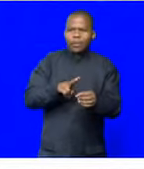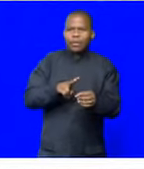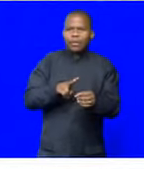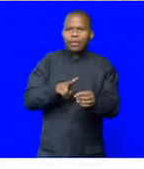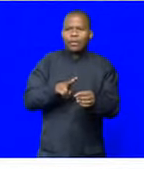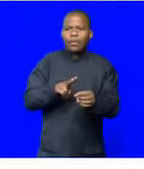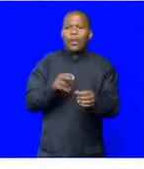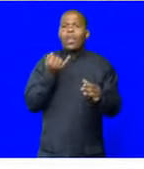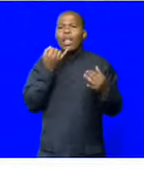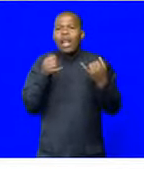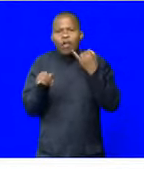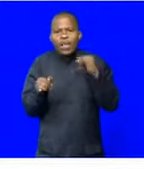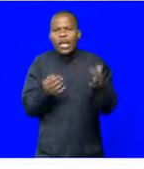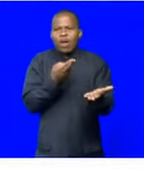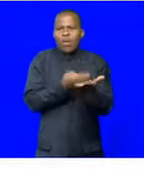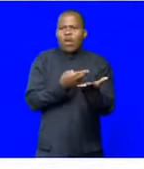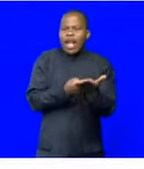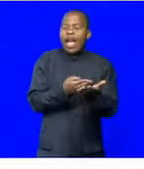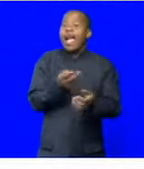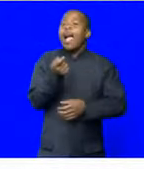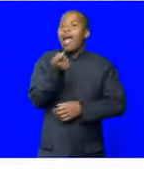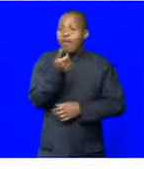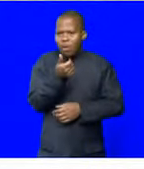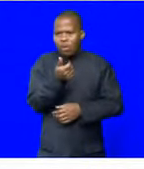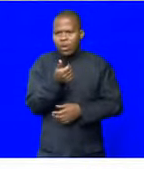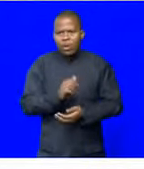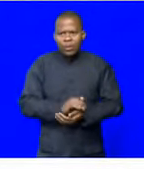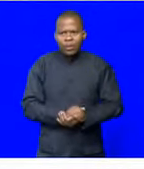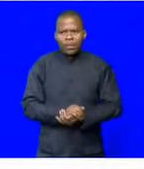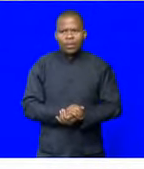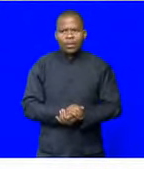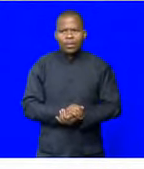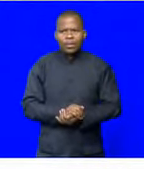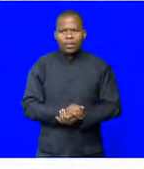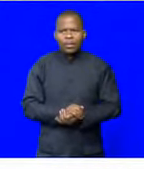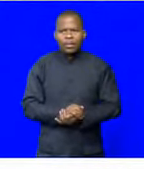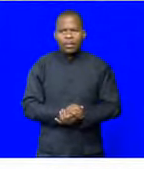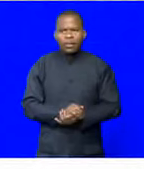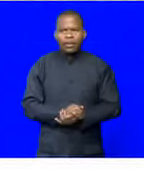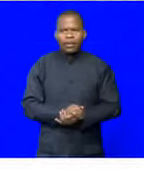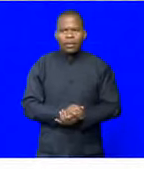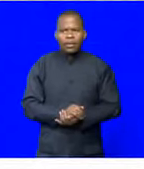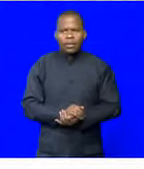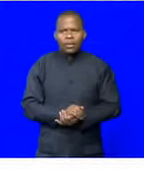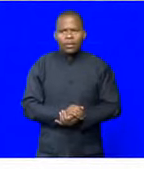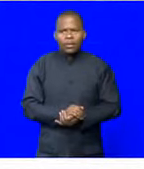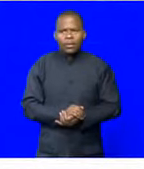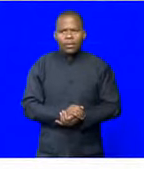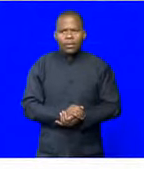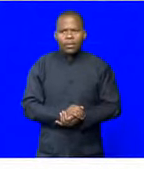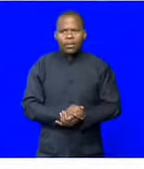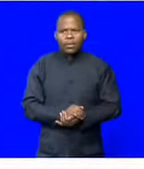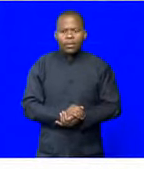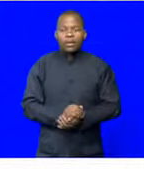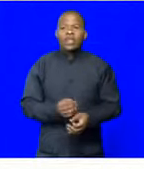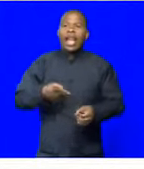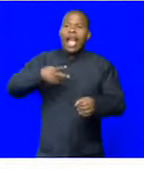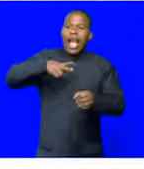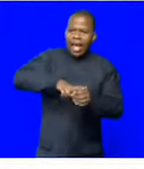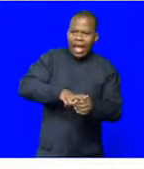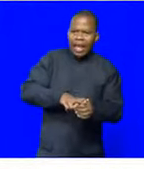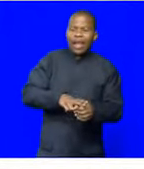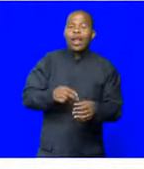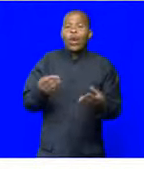watangana ukuthi ureporta kuphi, most people are not aware, and also nalelo ukuthi ema impacts ayo, most people bathi lawa la psychological kani akona